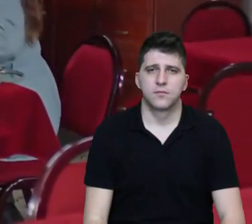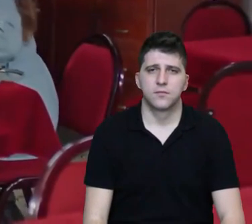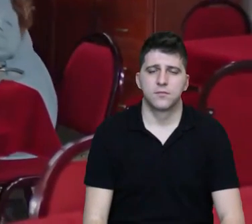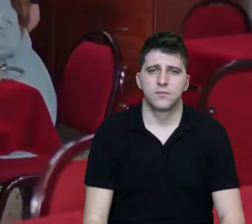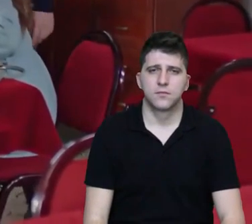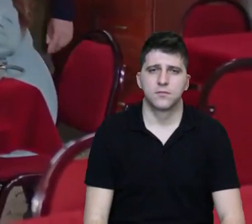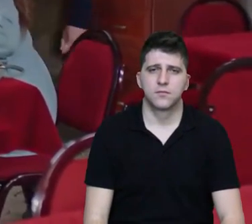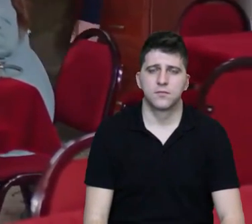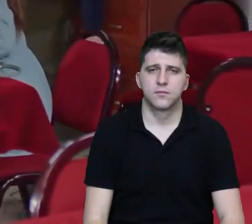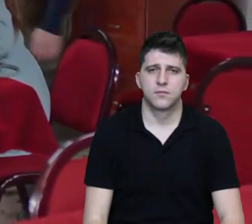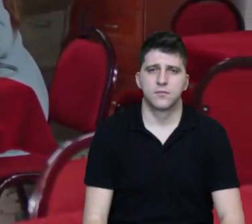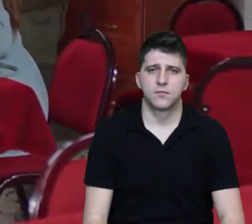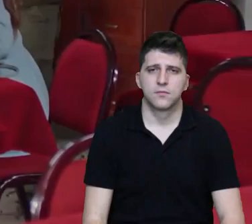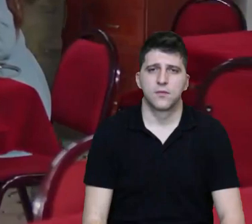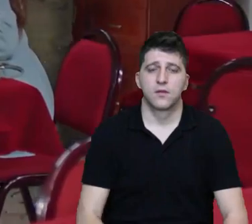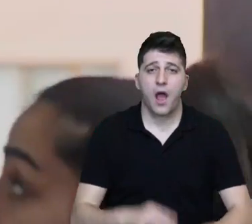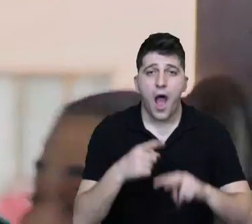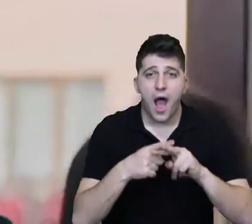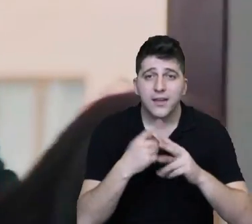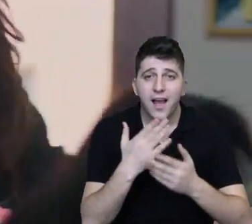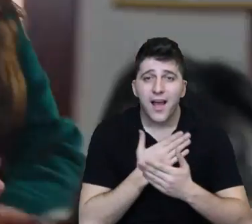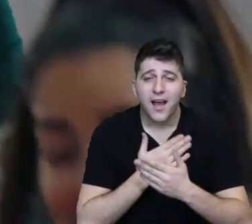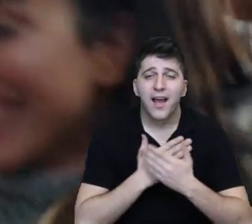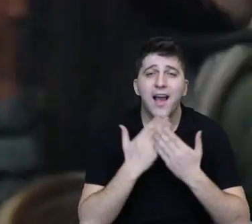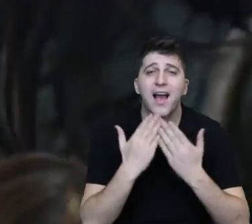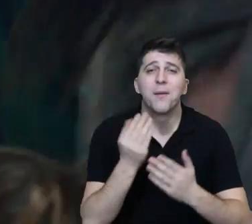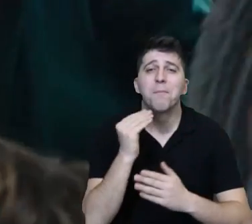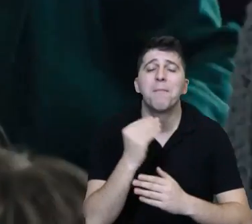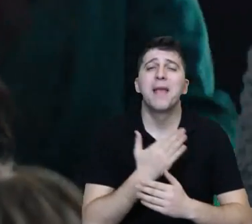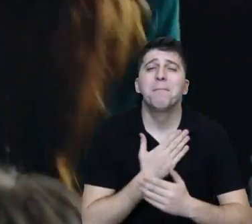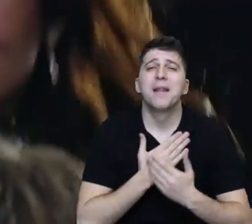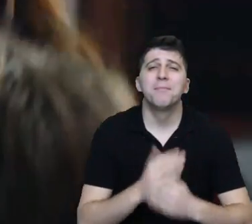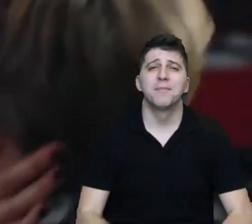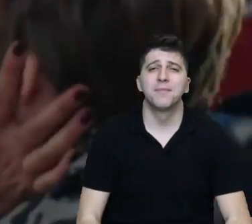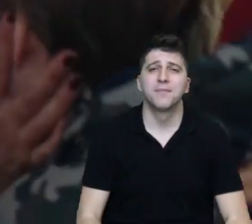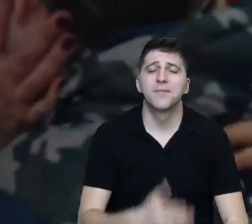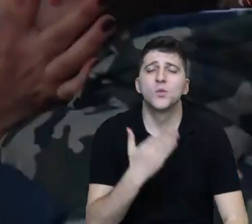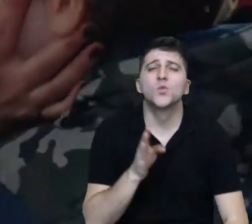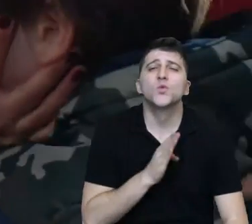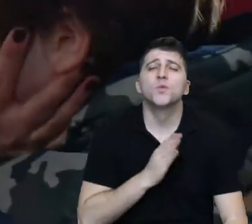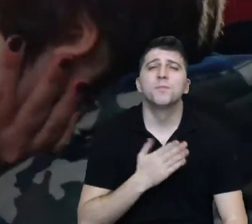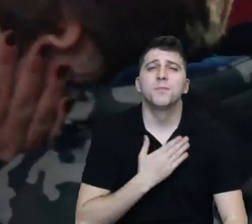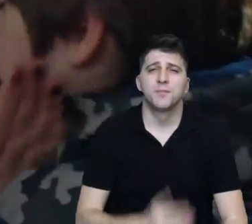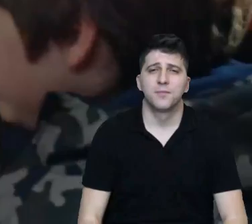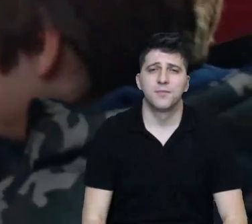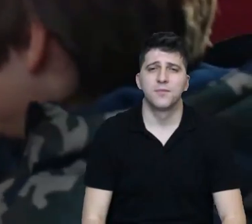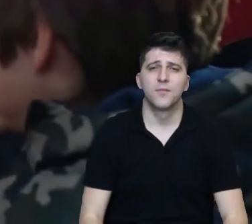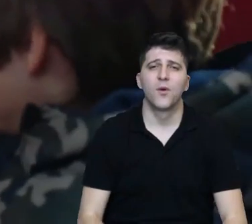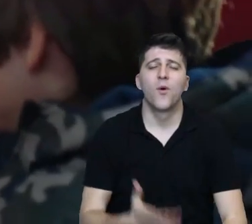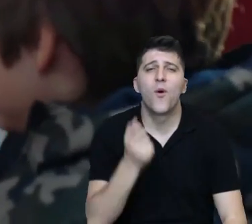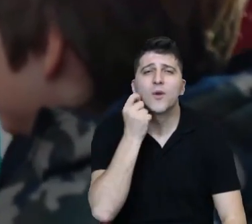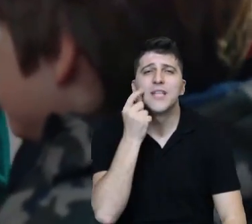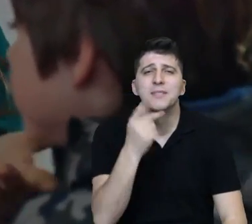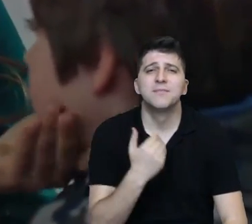Portakallı Oralet'i getirdi. Arda! Ay bebeğim benim. Uy kuzum. Yanaktan. Arda demişim